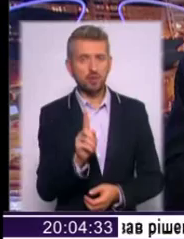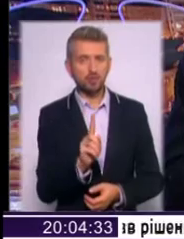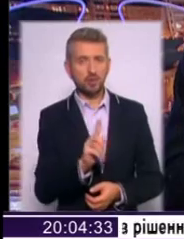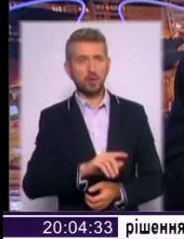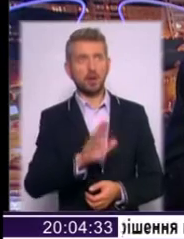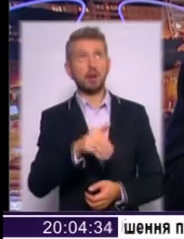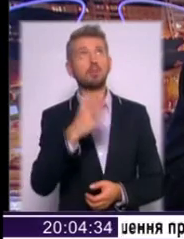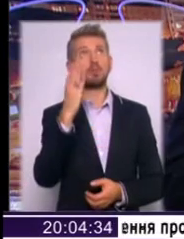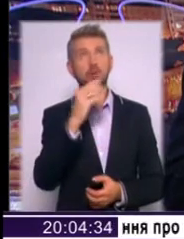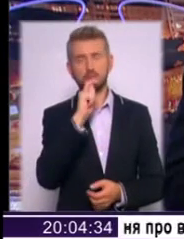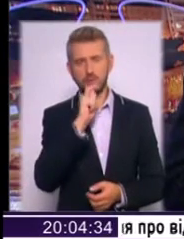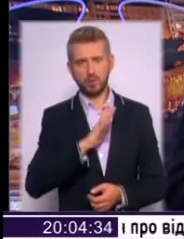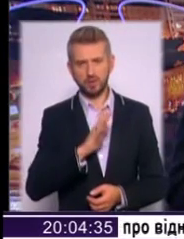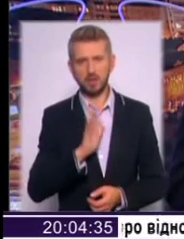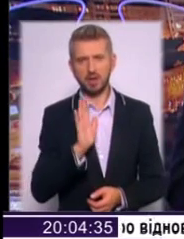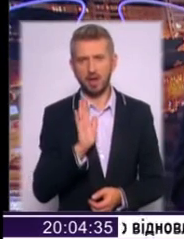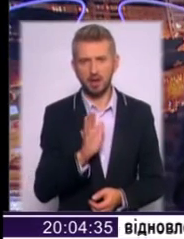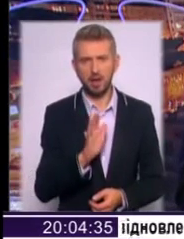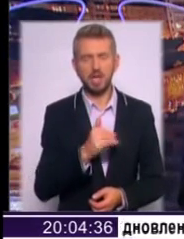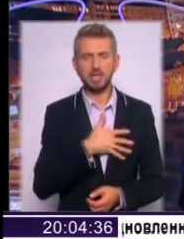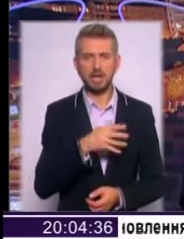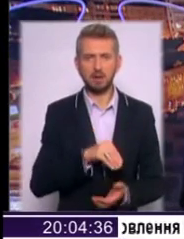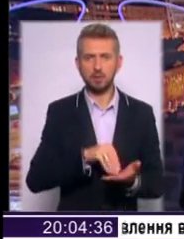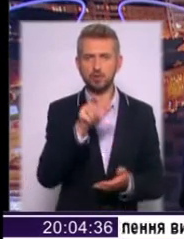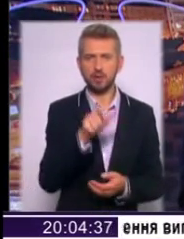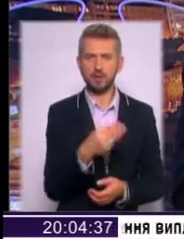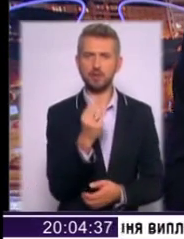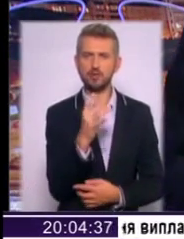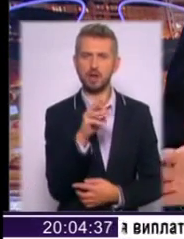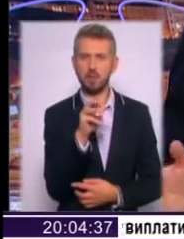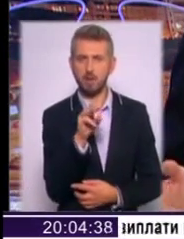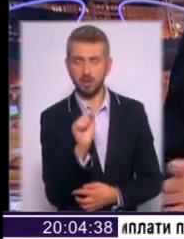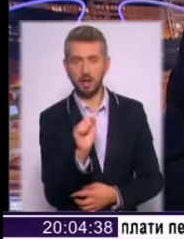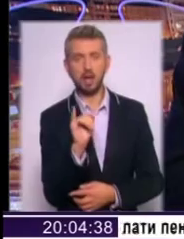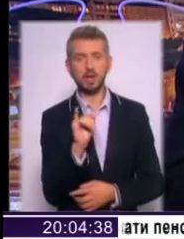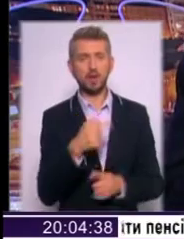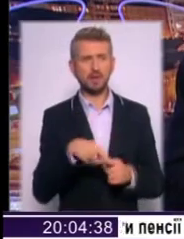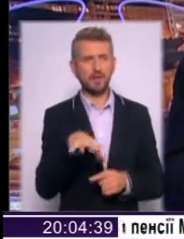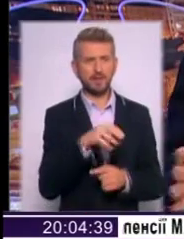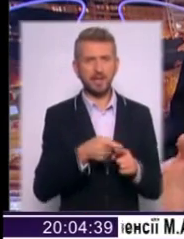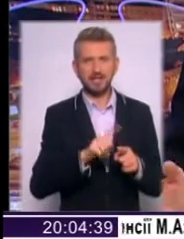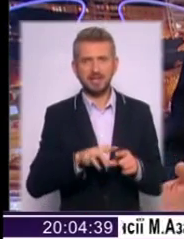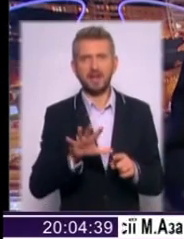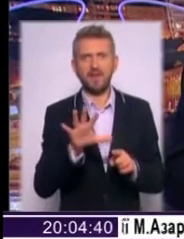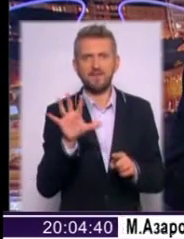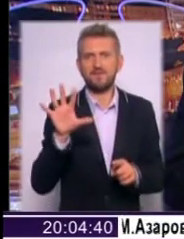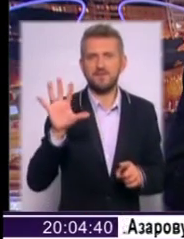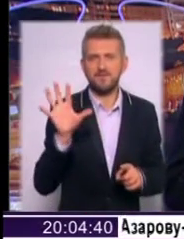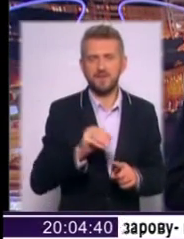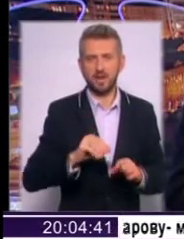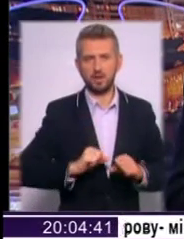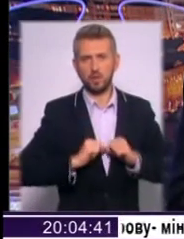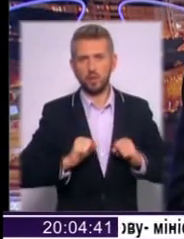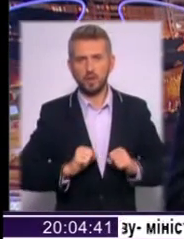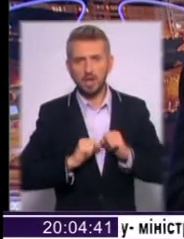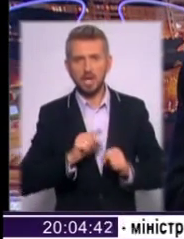Бог простить, но і загибель журналіста Шеремета, і оці всі, це все ланки зусиль тих